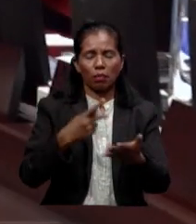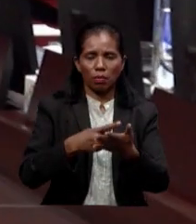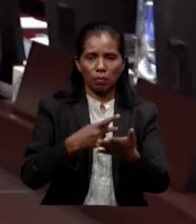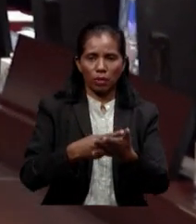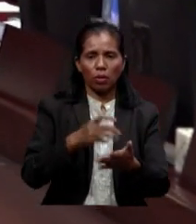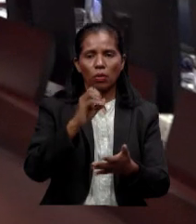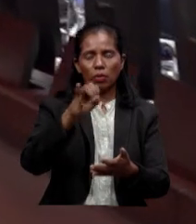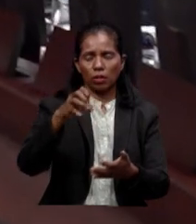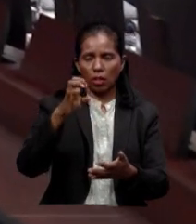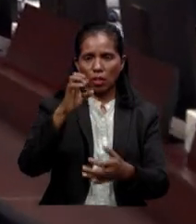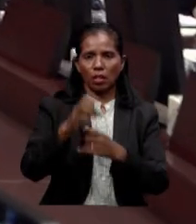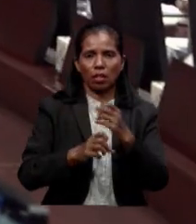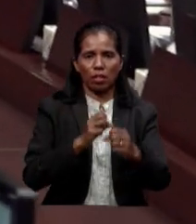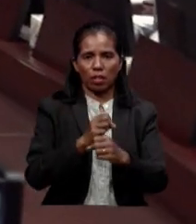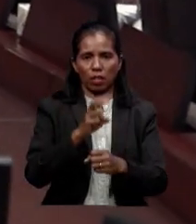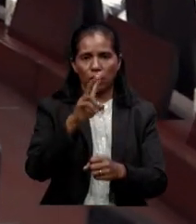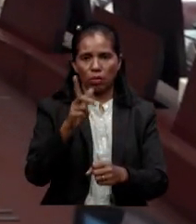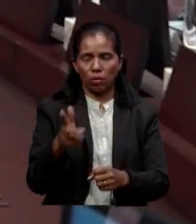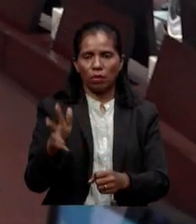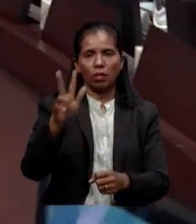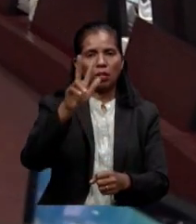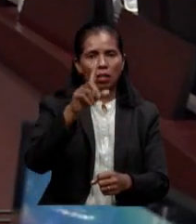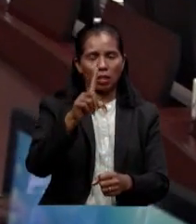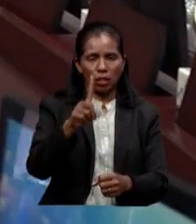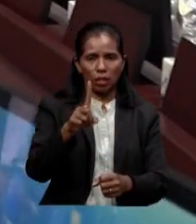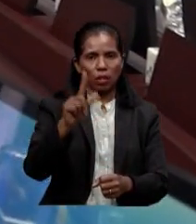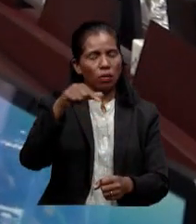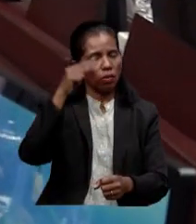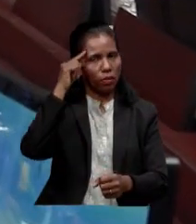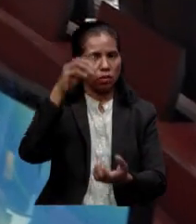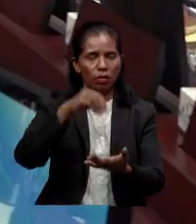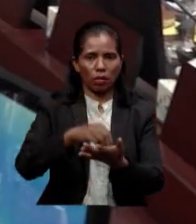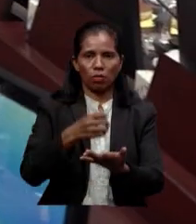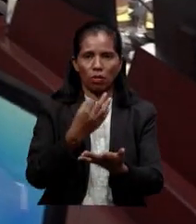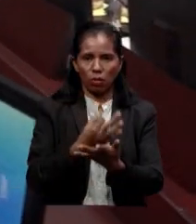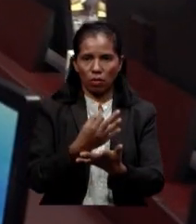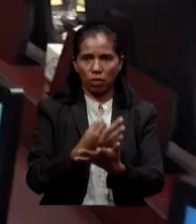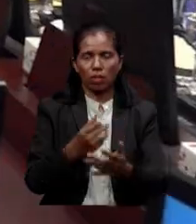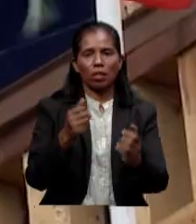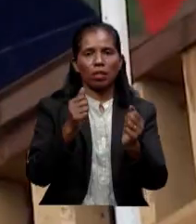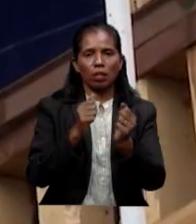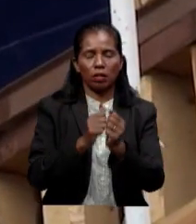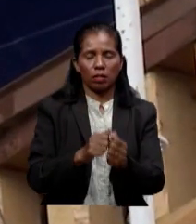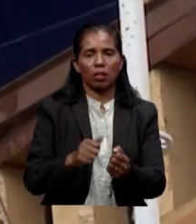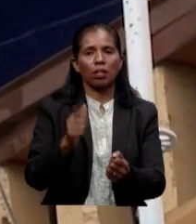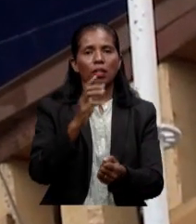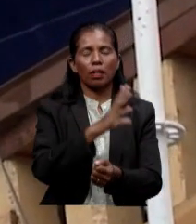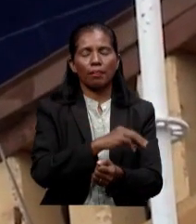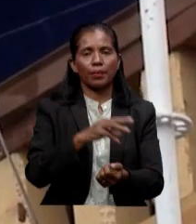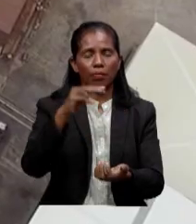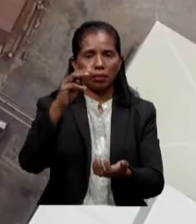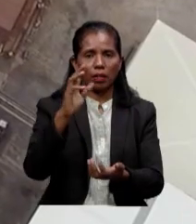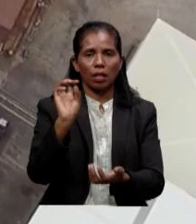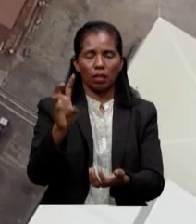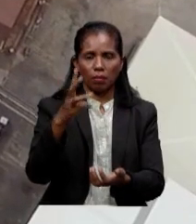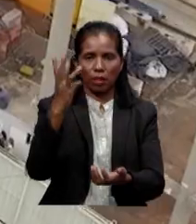geral estado tinang rihurua ronulu resing ida governo propoentang orçamento to consanulu resing nen inclui to con